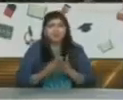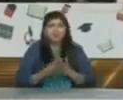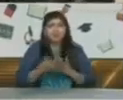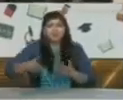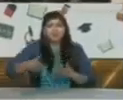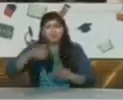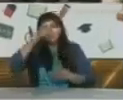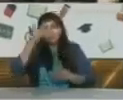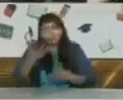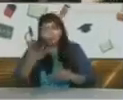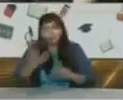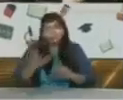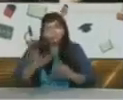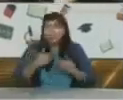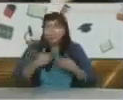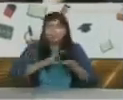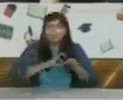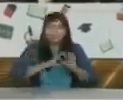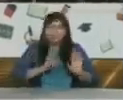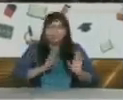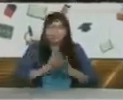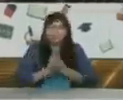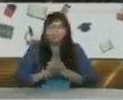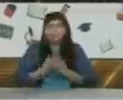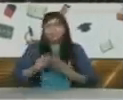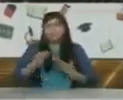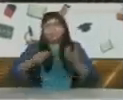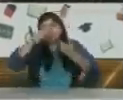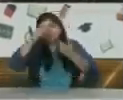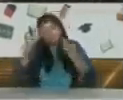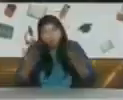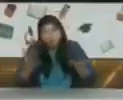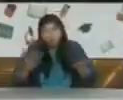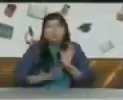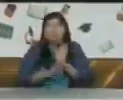जिन चीजों के साथ आप सहज नहीं होते,